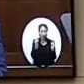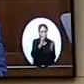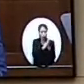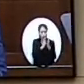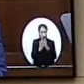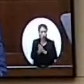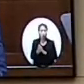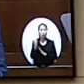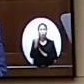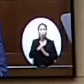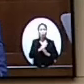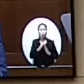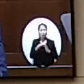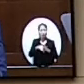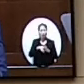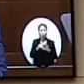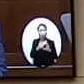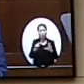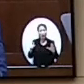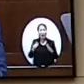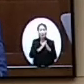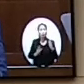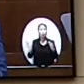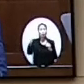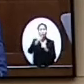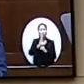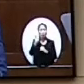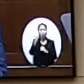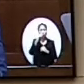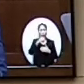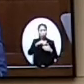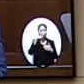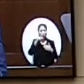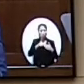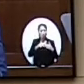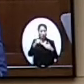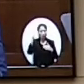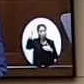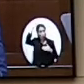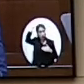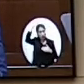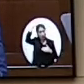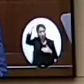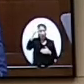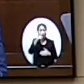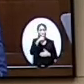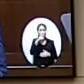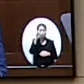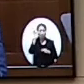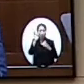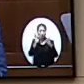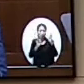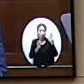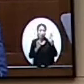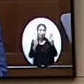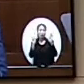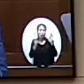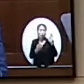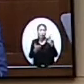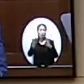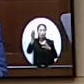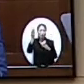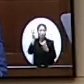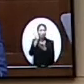유치원과 가정을 추가하고 국내 누수에 따른 감면 기준의 구체화 및 상입 운영에 맞게